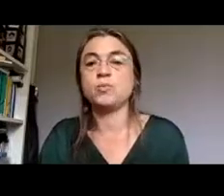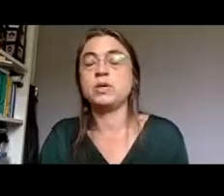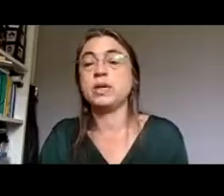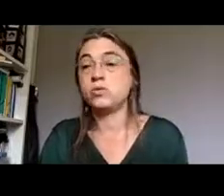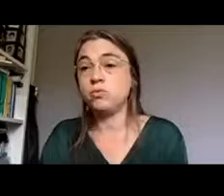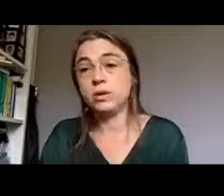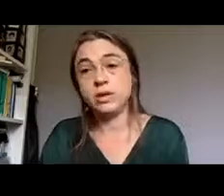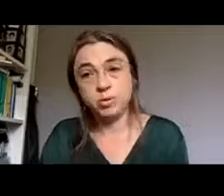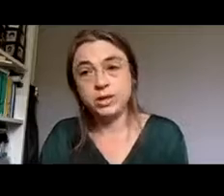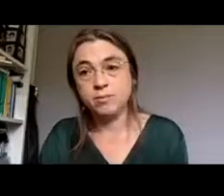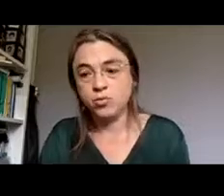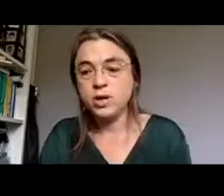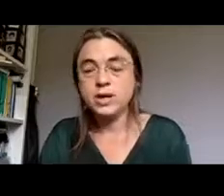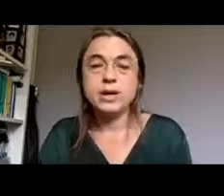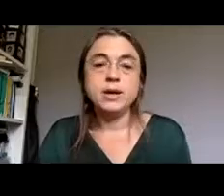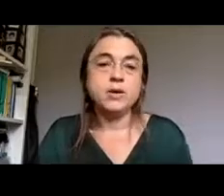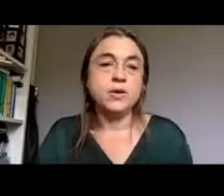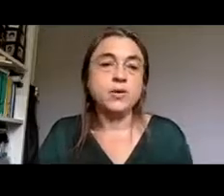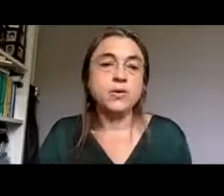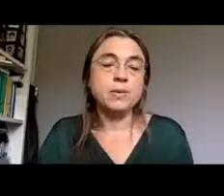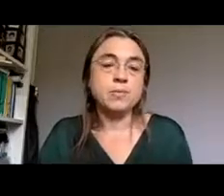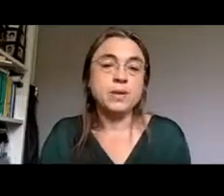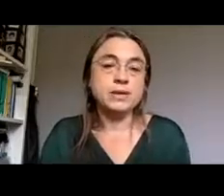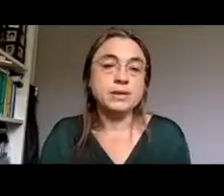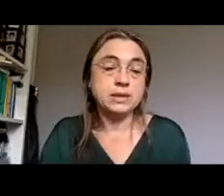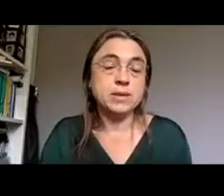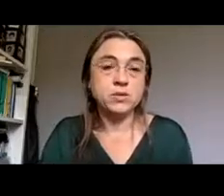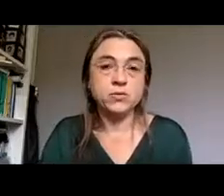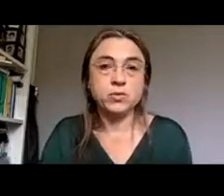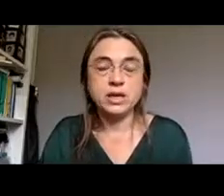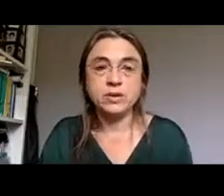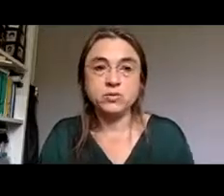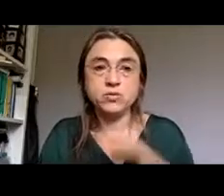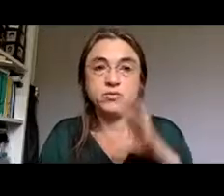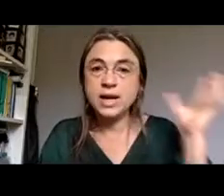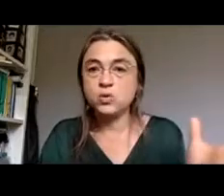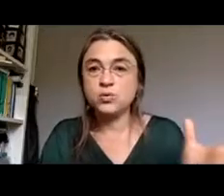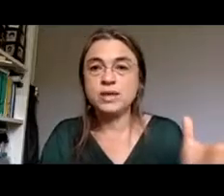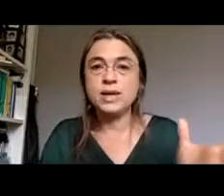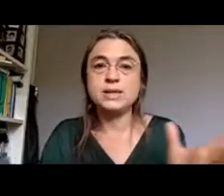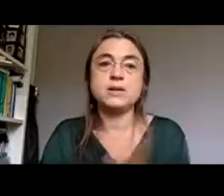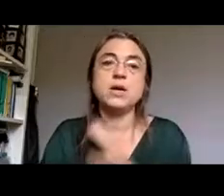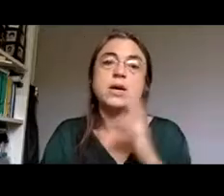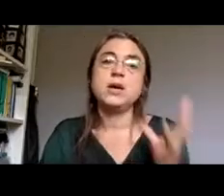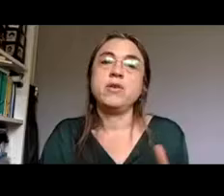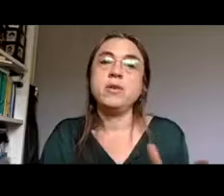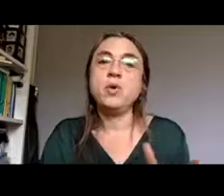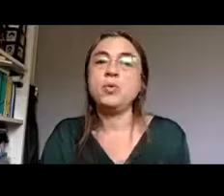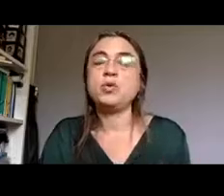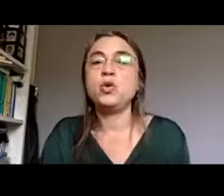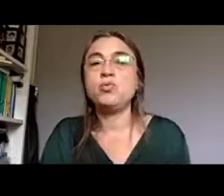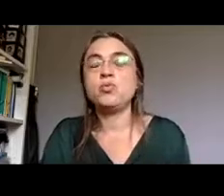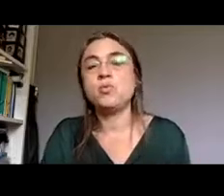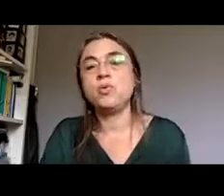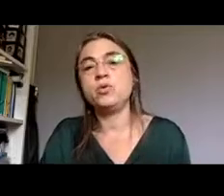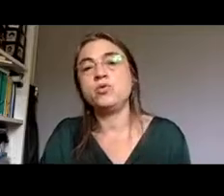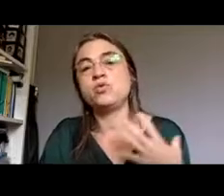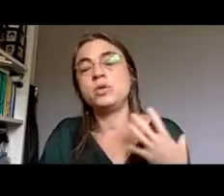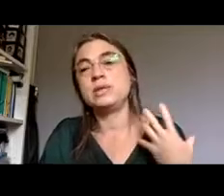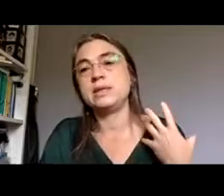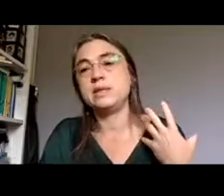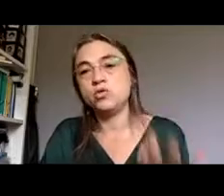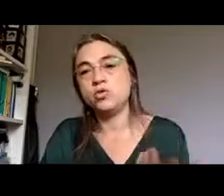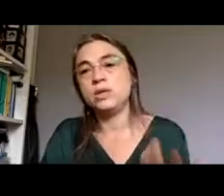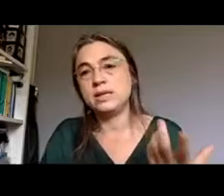comme communication, hein, déplier les mots, mais certaines personnes vont très vite. Donc voilà le contexte vraiment important pour comprendre